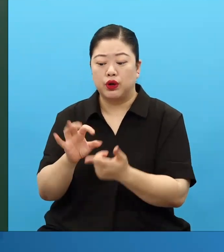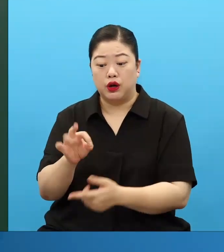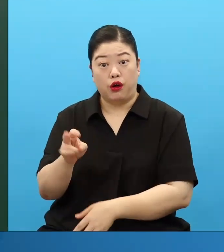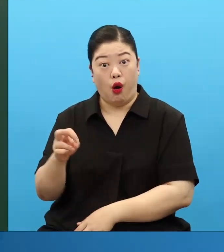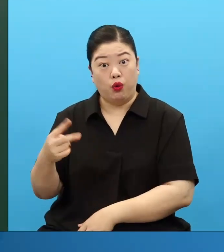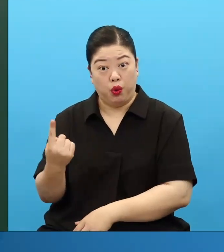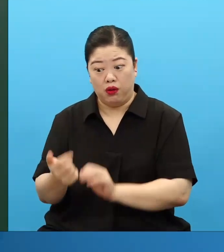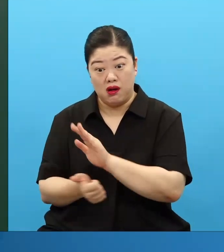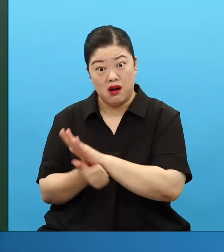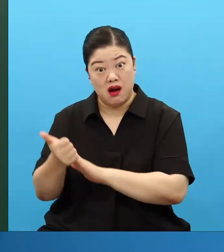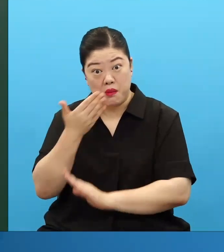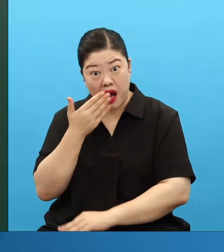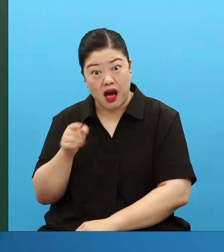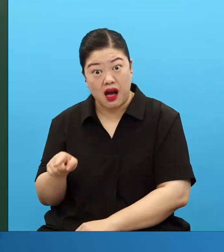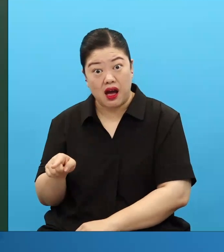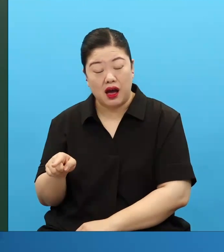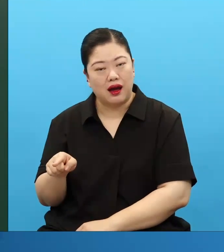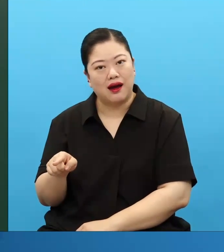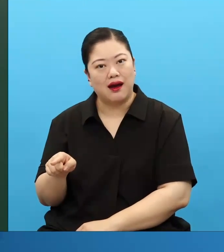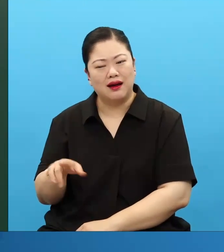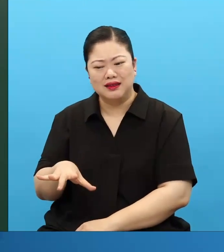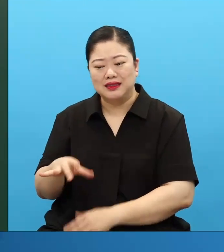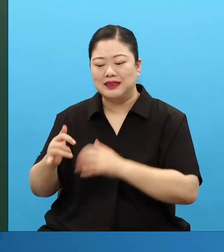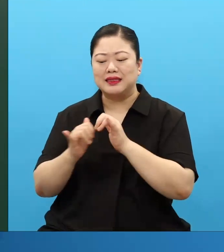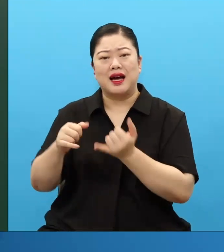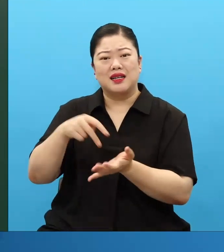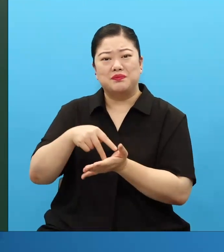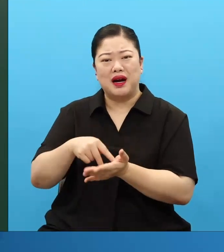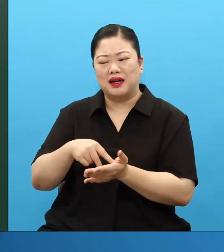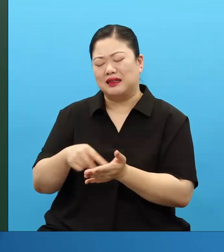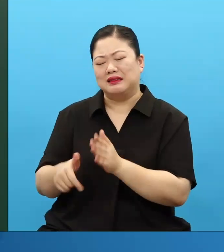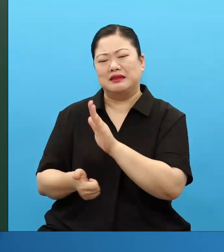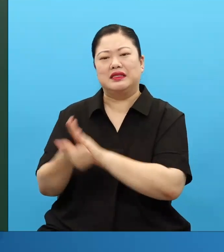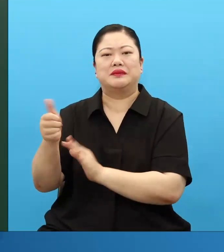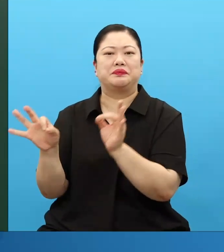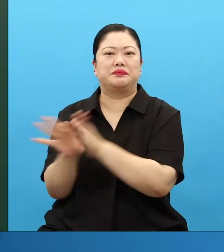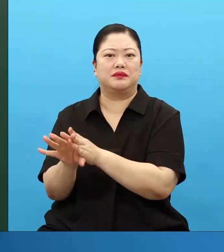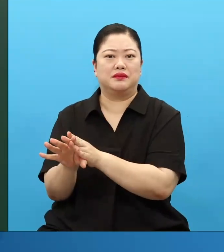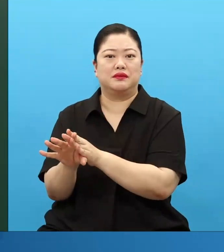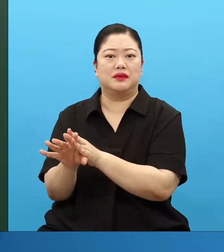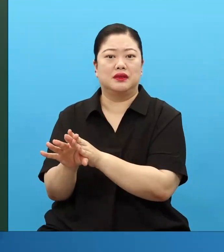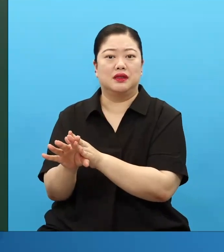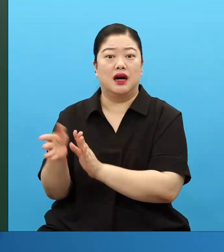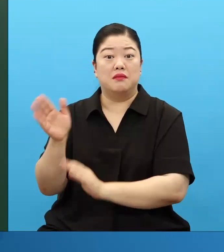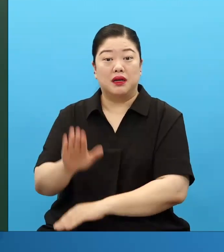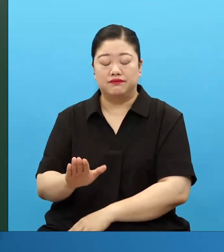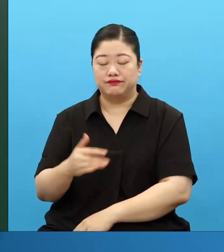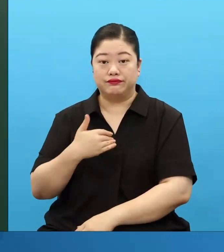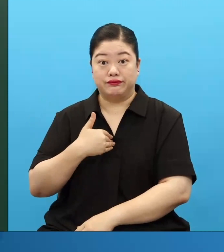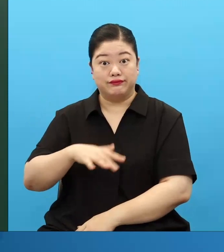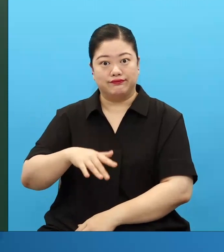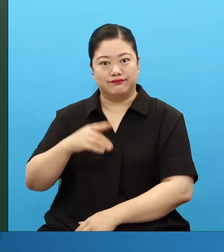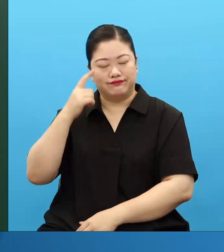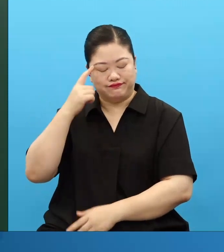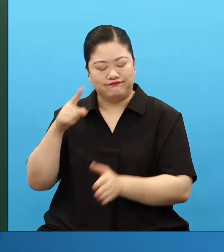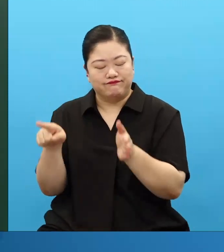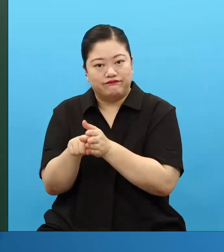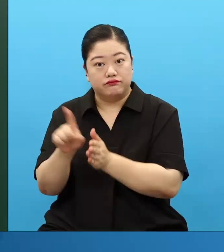in Honam. 모든 중직자에게 이런 시작이 되길 바랍니다. And so may all of our church officers have this 믿음의 start. 결단이 중요합니다. That